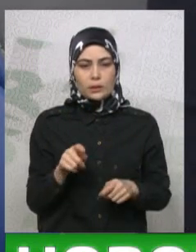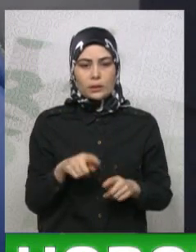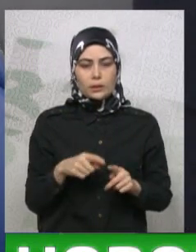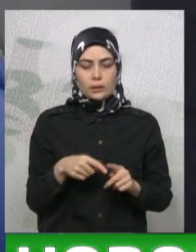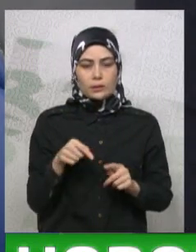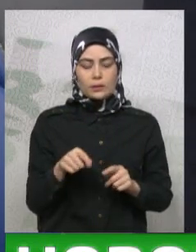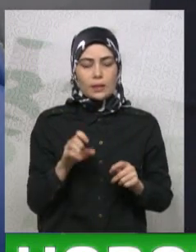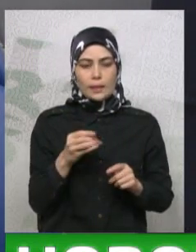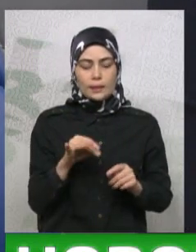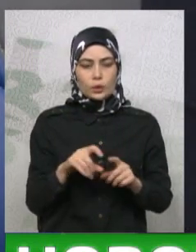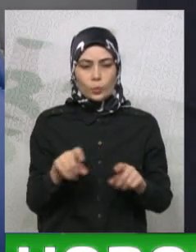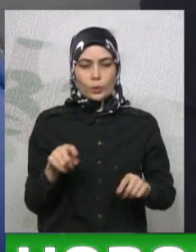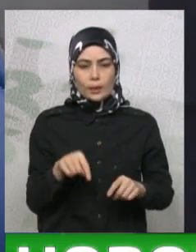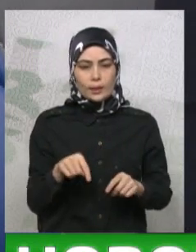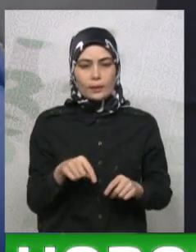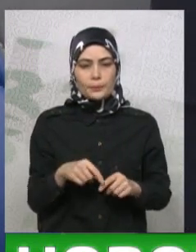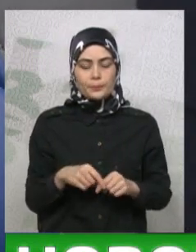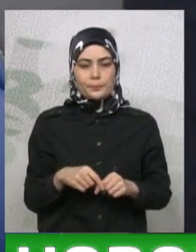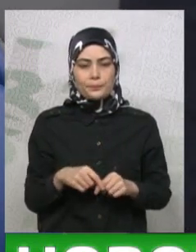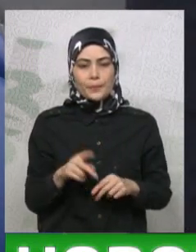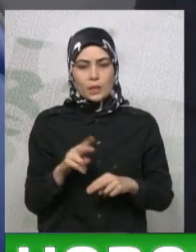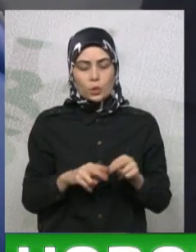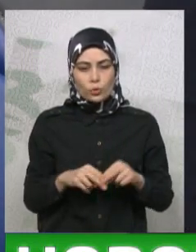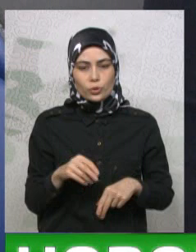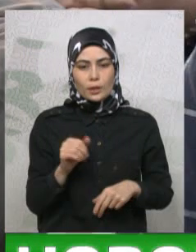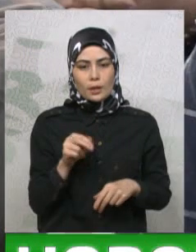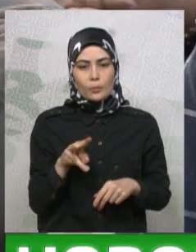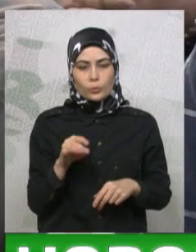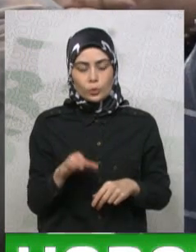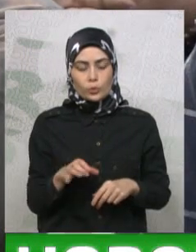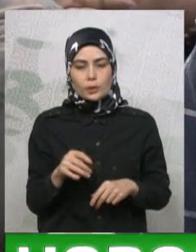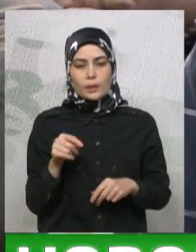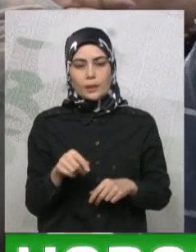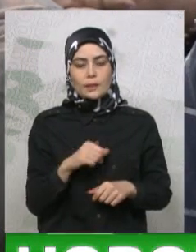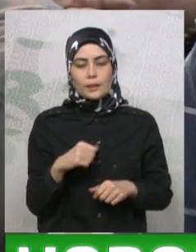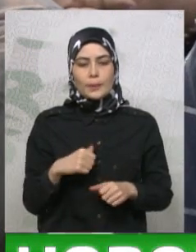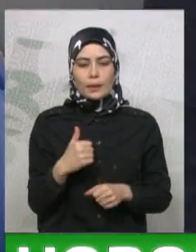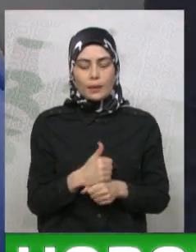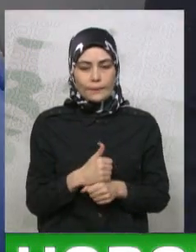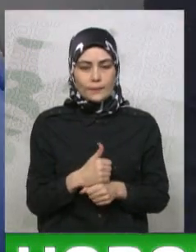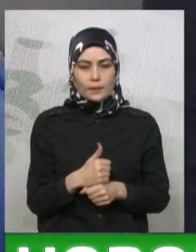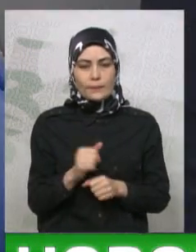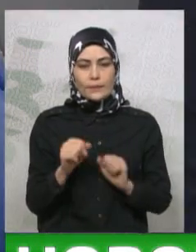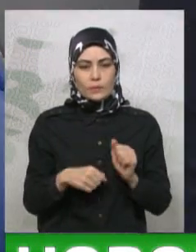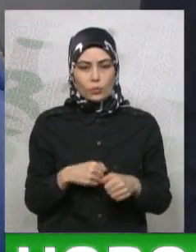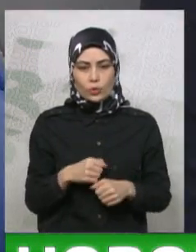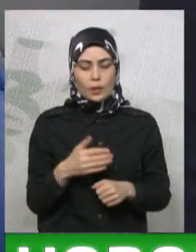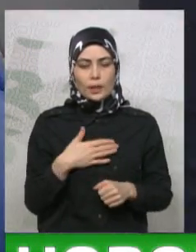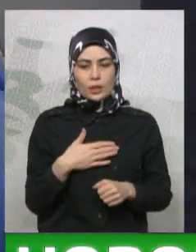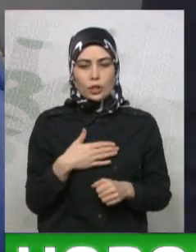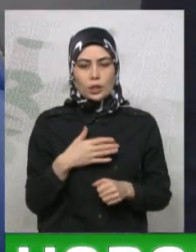видим. Это и здание школы, это и строящийся кампус. И самое-то главное, это возможность